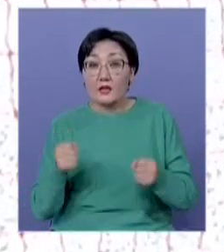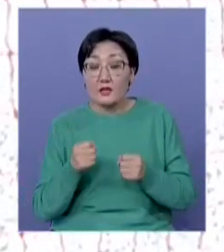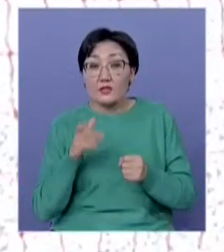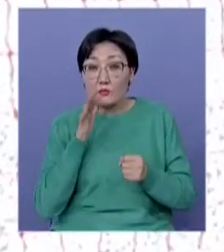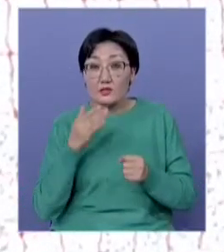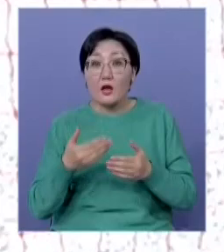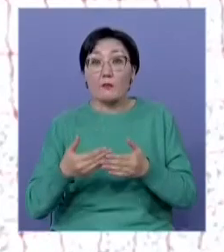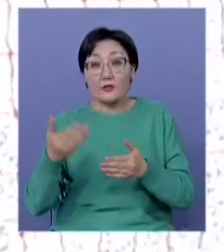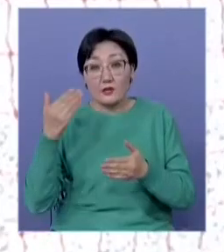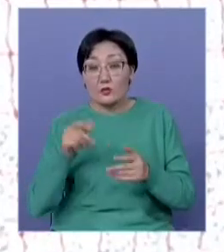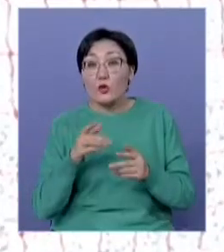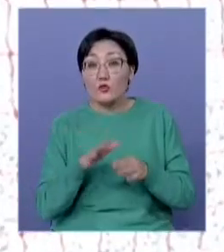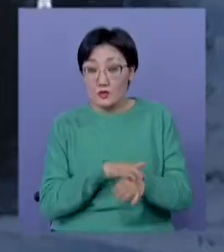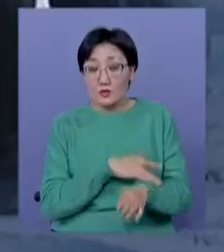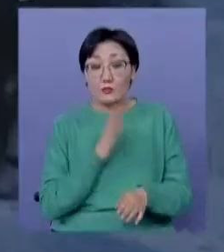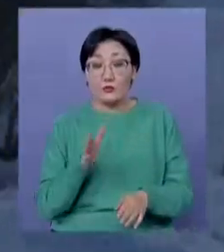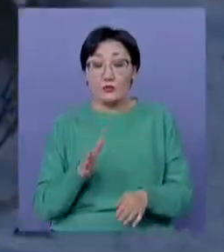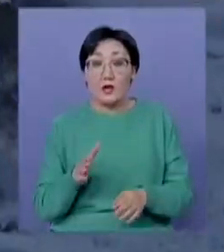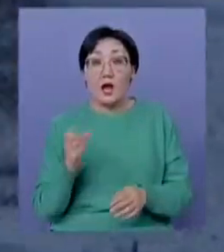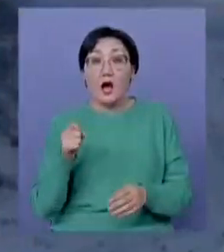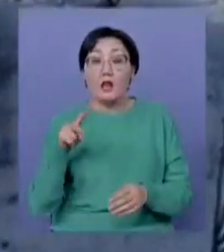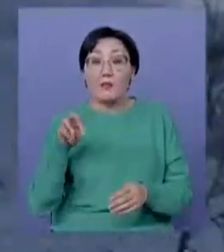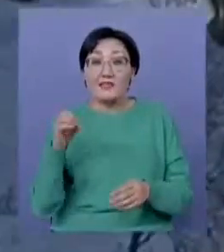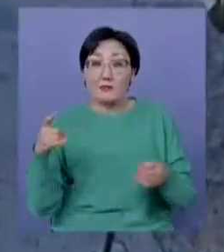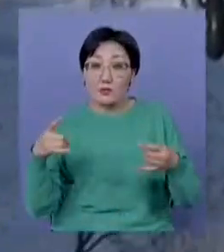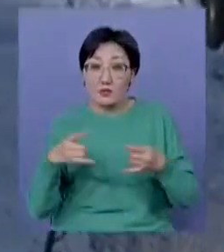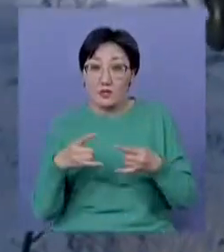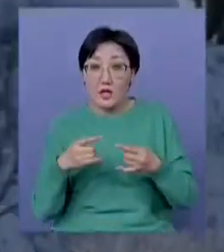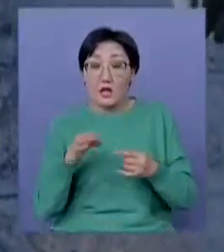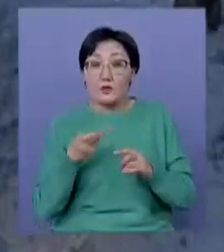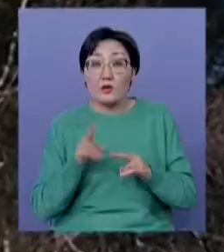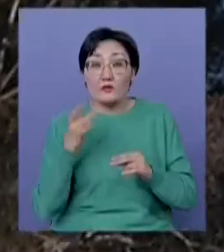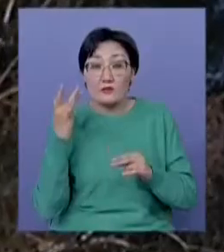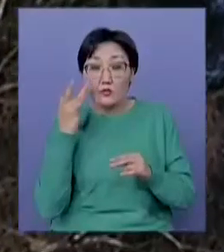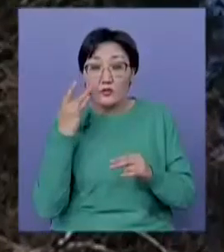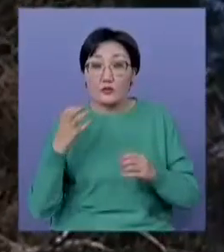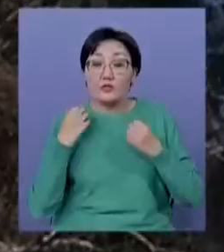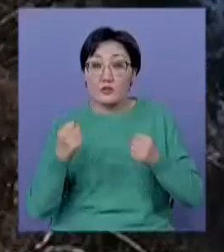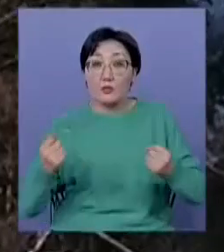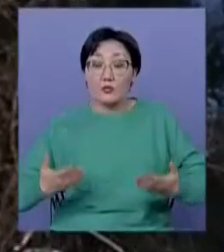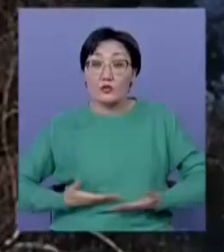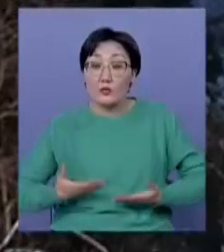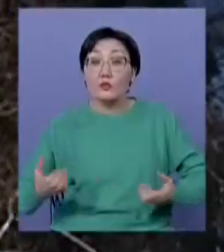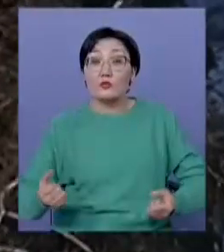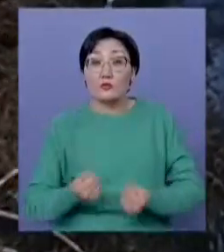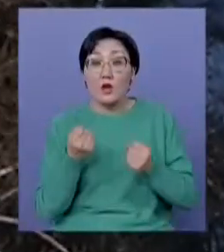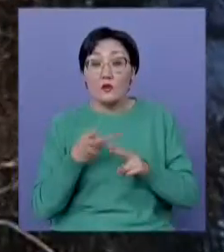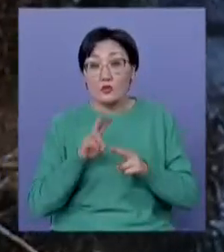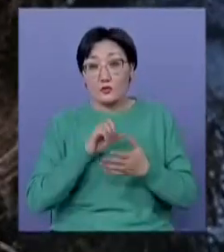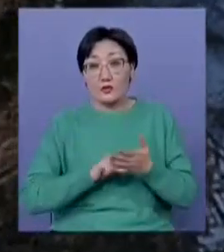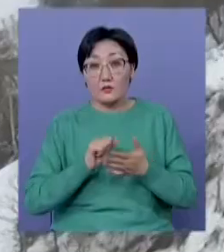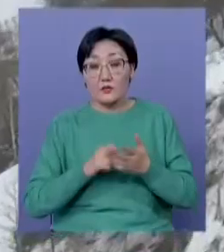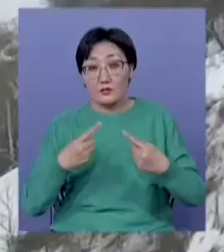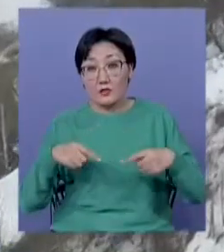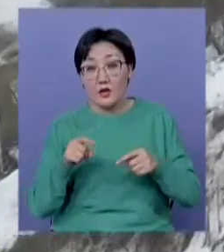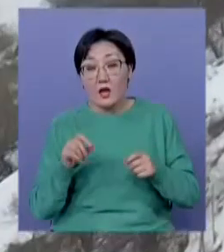былтырғыдан әлдеқайда ұзағырақ болмақ. Алма ТВ кабельдік телевидение операторы қашанда салауатты өмір салтын қолдайды. Сол себепті де компания